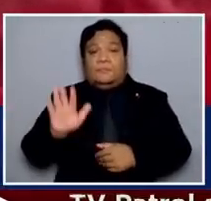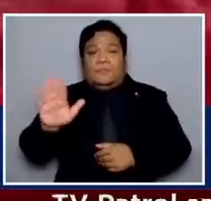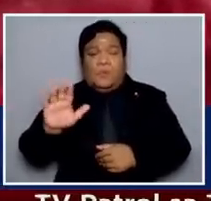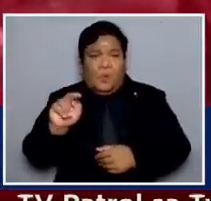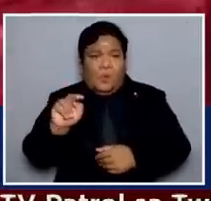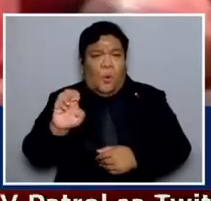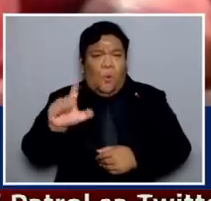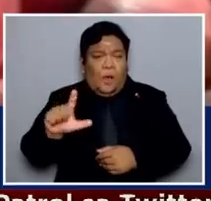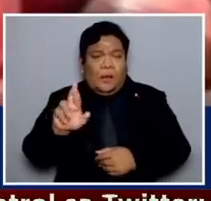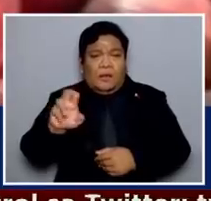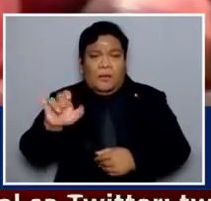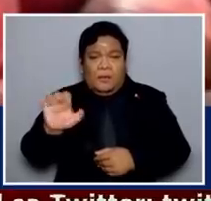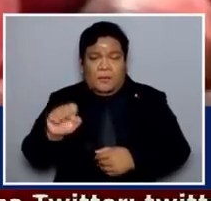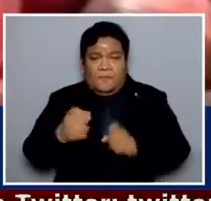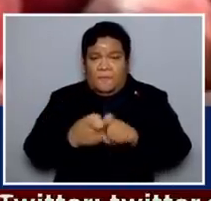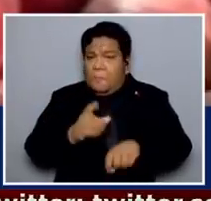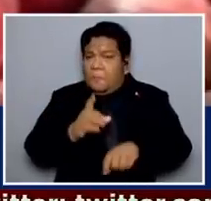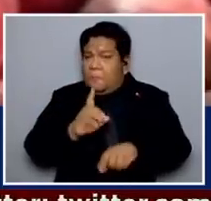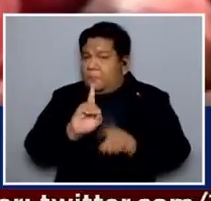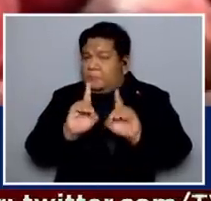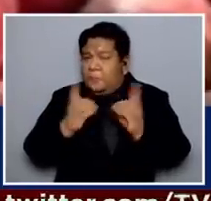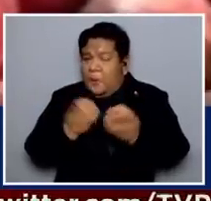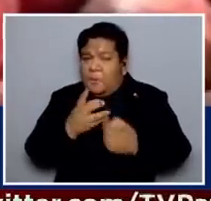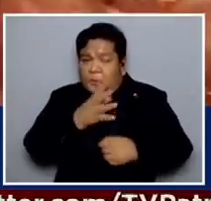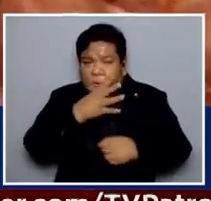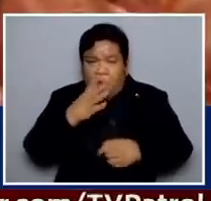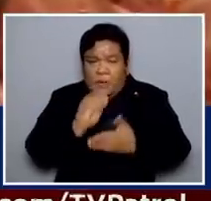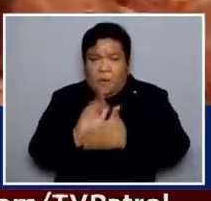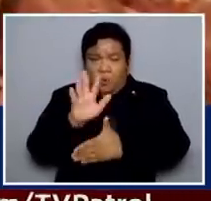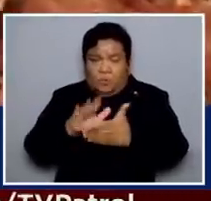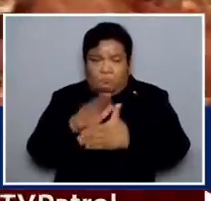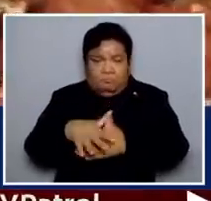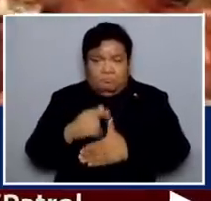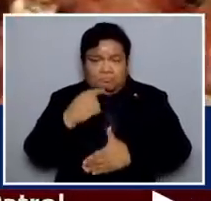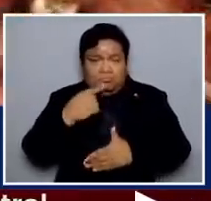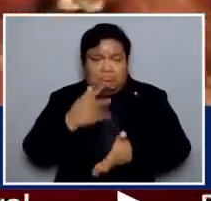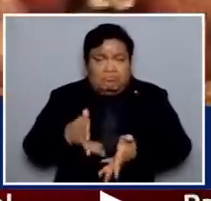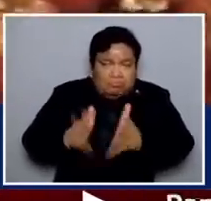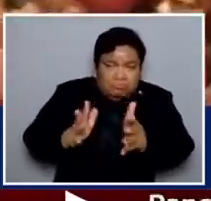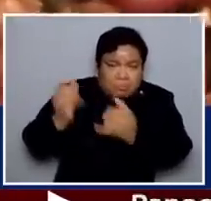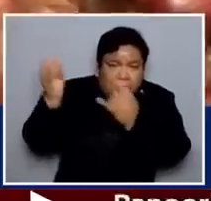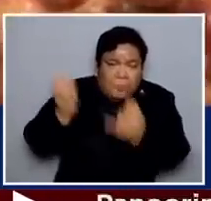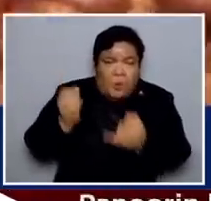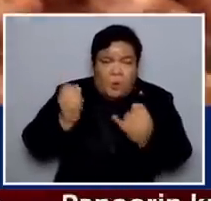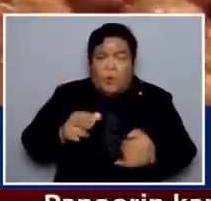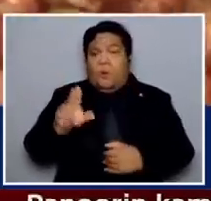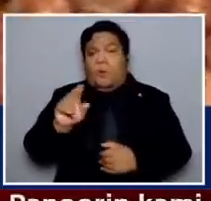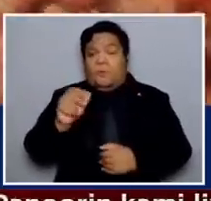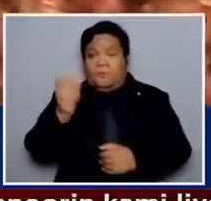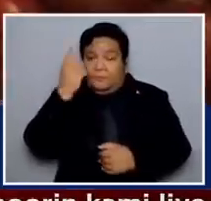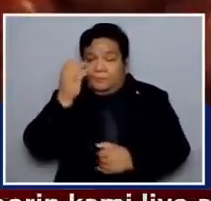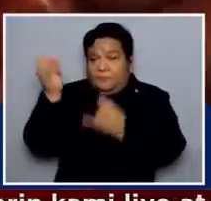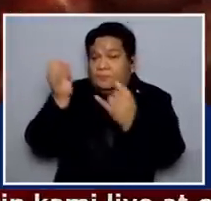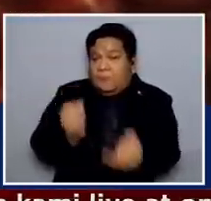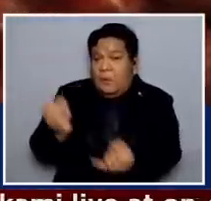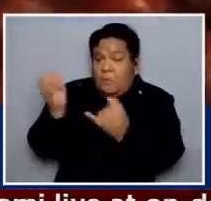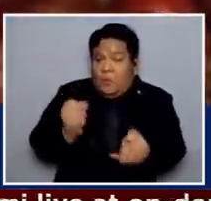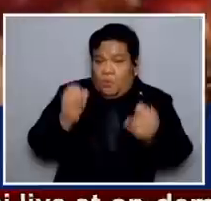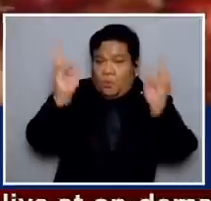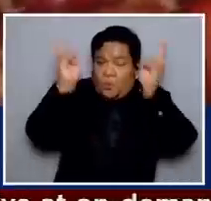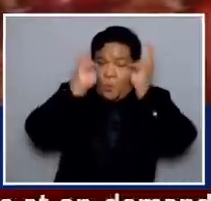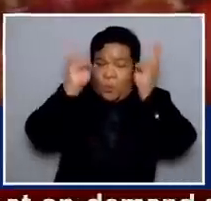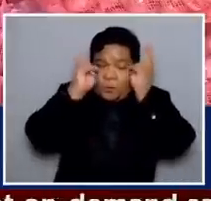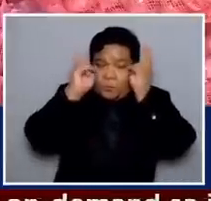of Agriculture, hindi sila nagbibigay ng import permit at ang mga nakikitang imported na gulay sa mga palengke ay